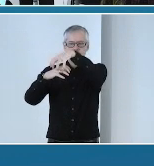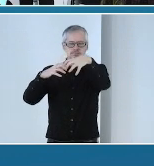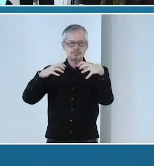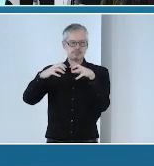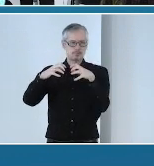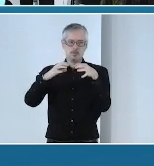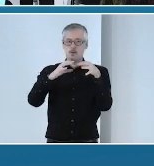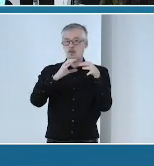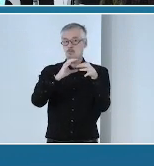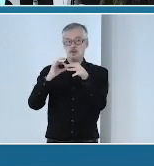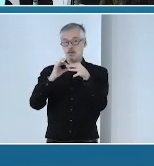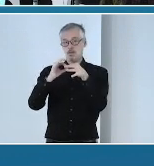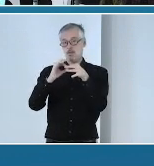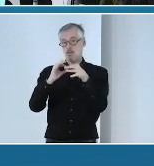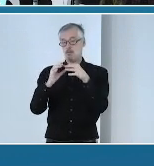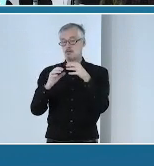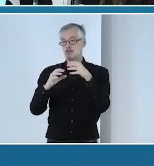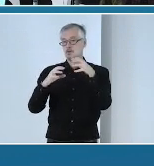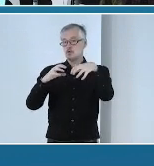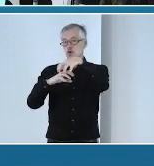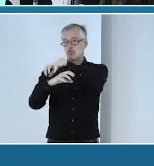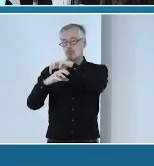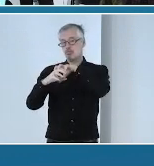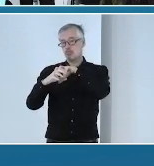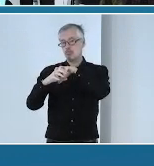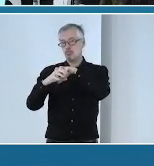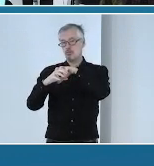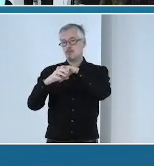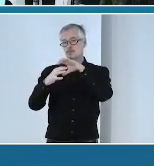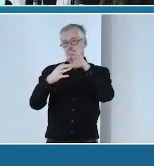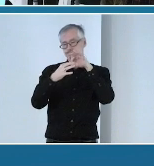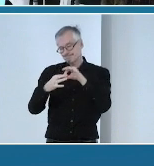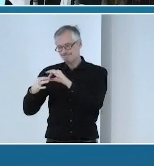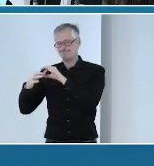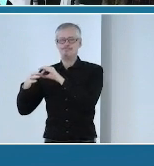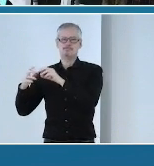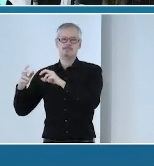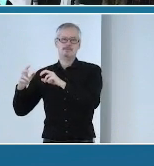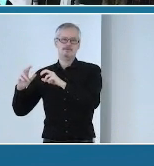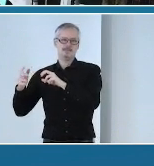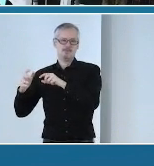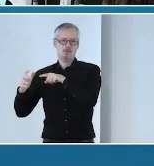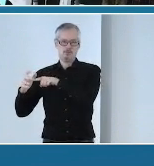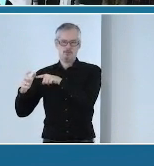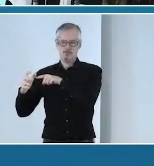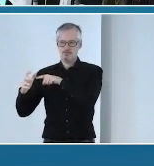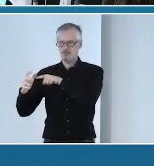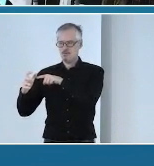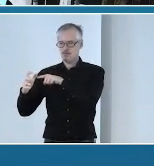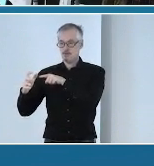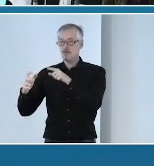cérébrales que les zones sur lesquelles projette le système vestibulaire. Donc ça va dans le sens de